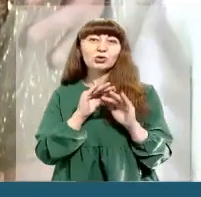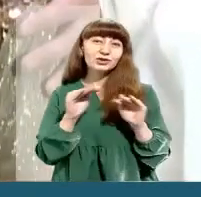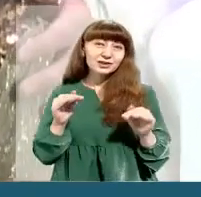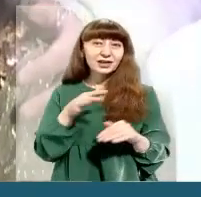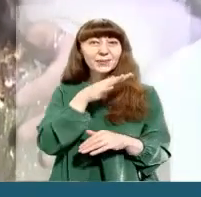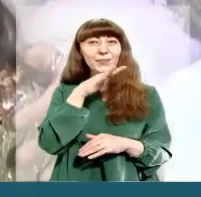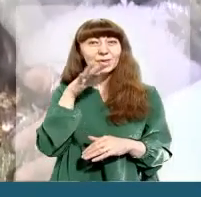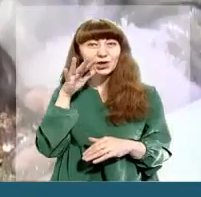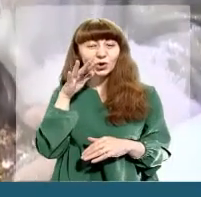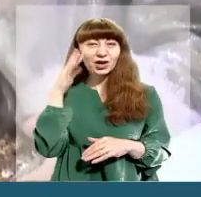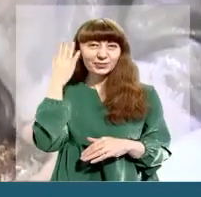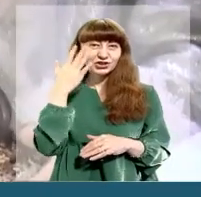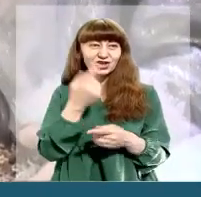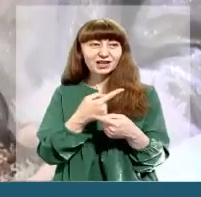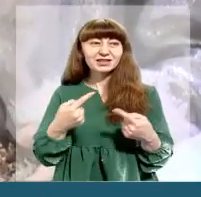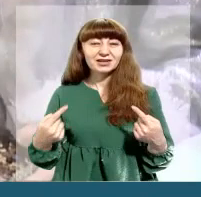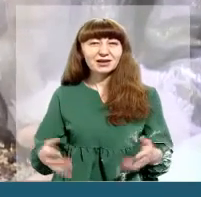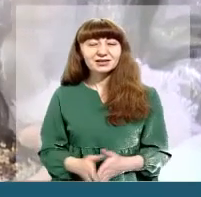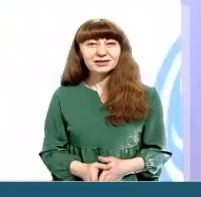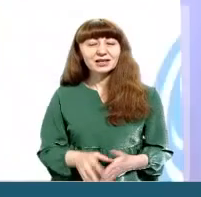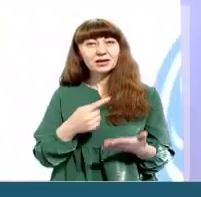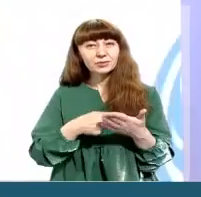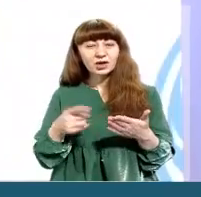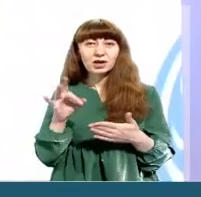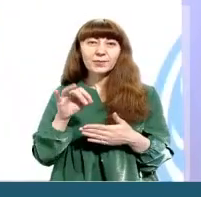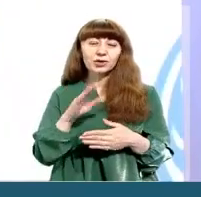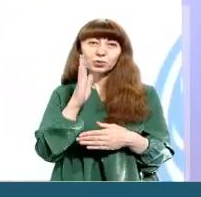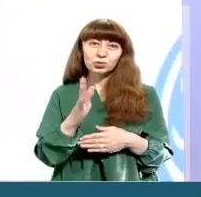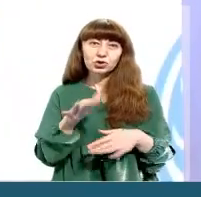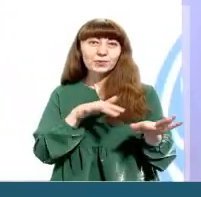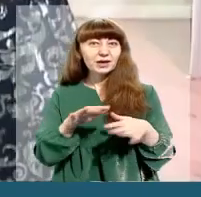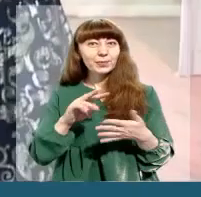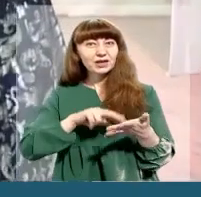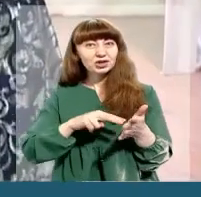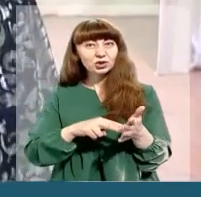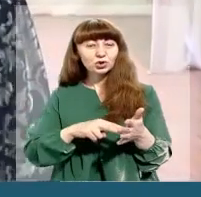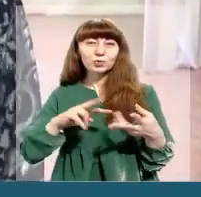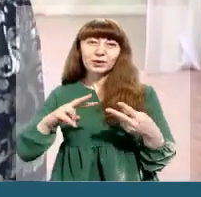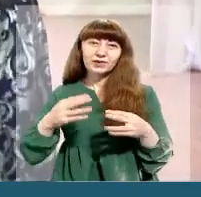маленьких жителей Кустанайского района немало. Как отмечают в акимате, в дальнейшем мероприятие